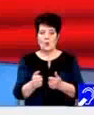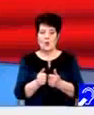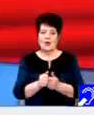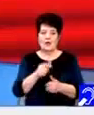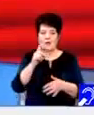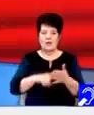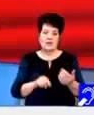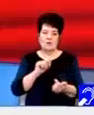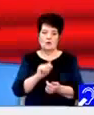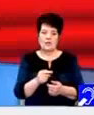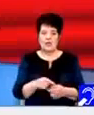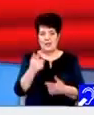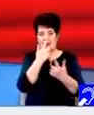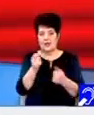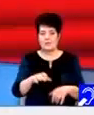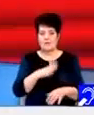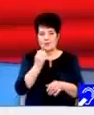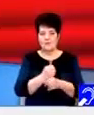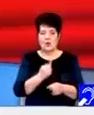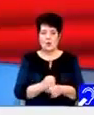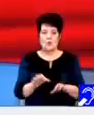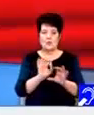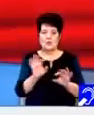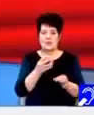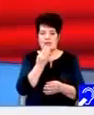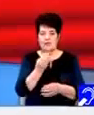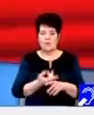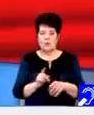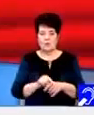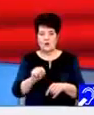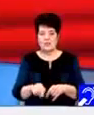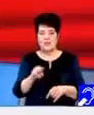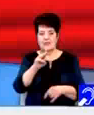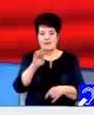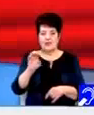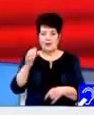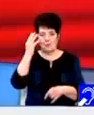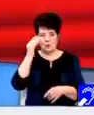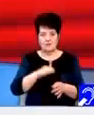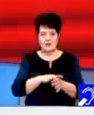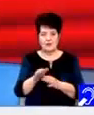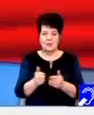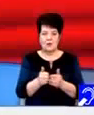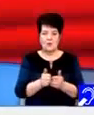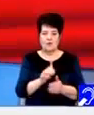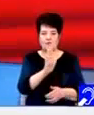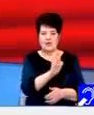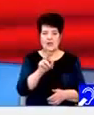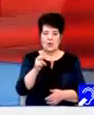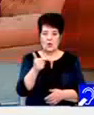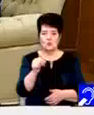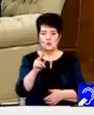crede contrariul. Declarațiile au fost făcute în emisiunea Interviurile Telejurnalului de la TVR Moldova, realizată de colegul meu Vitalie